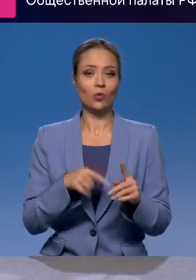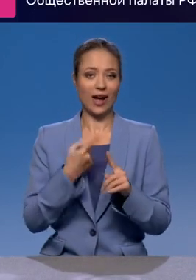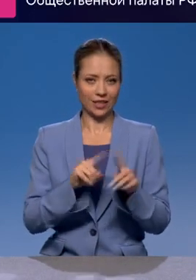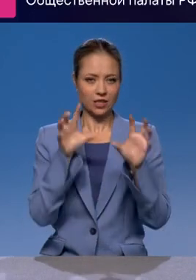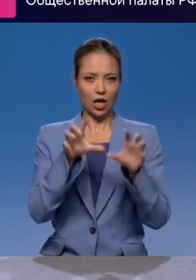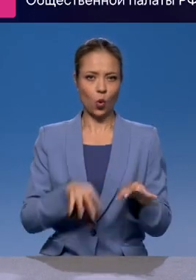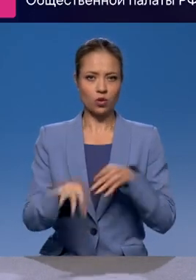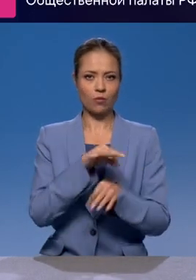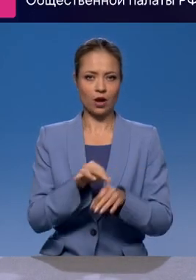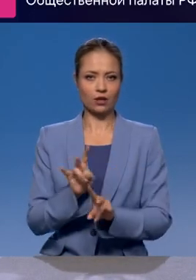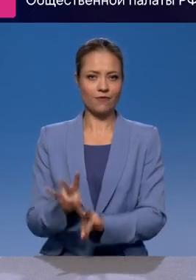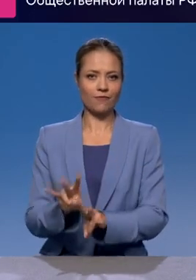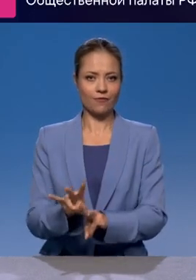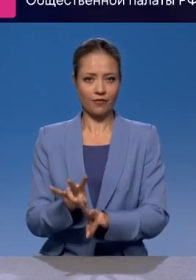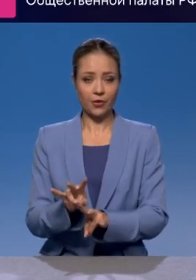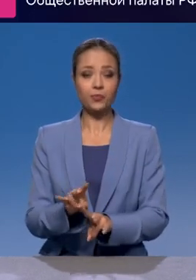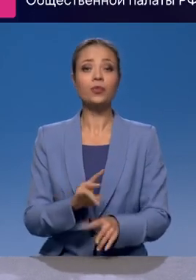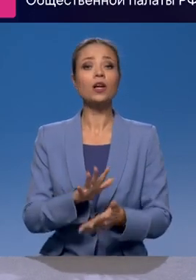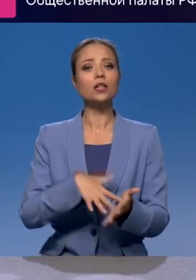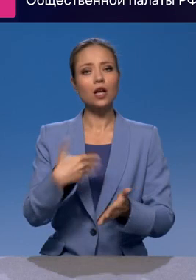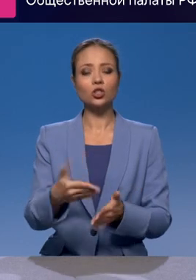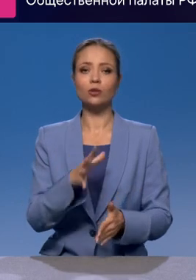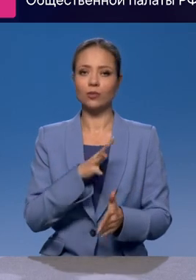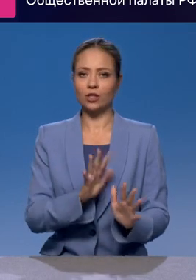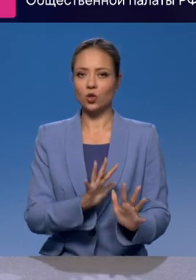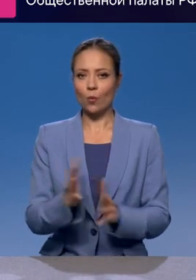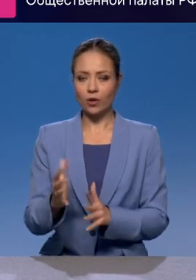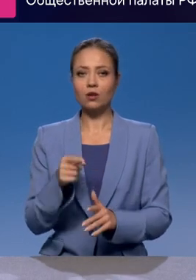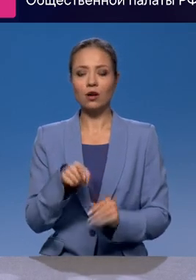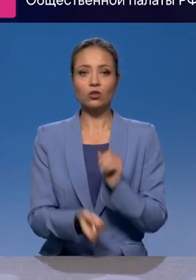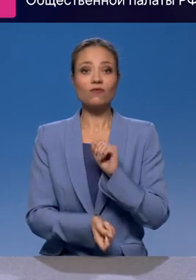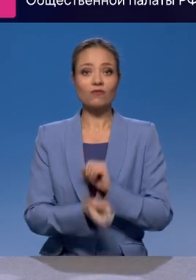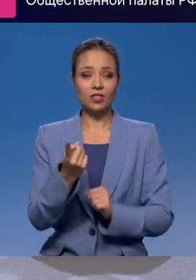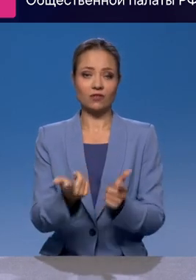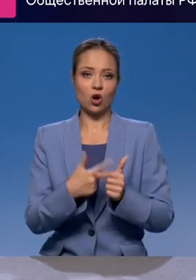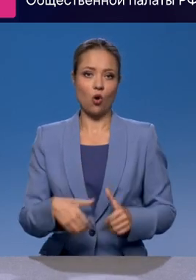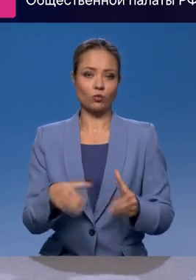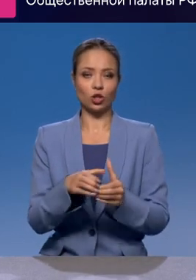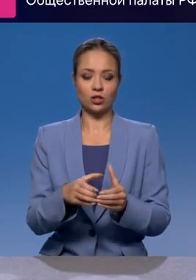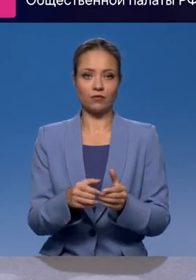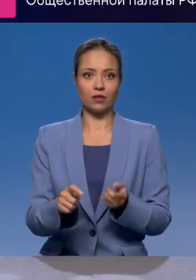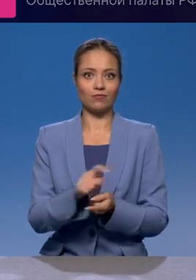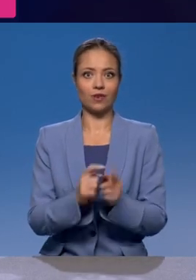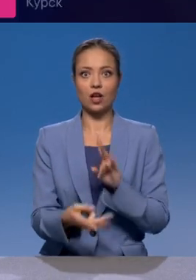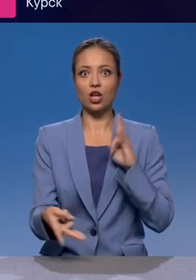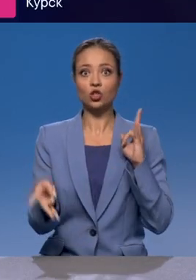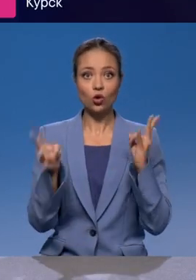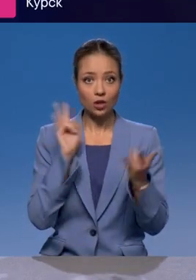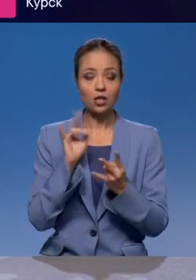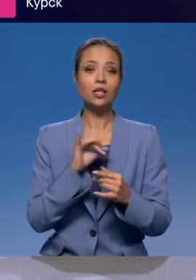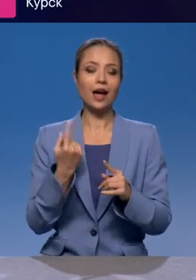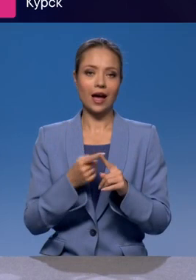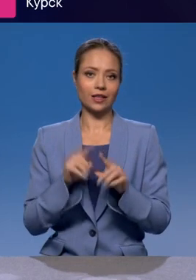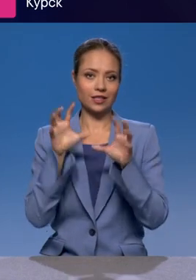вот были в последующем события, которые вызвали общественный резонанс, и этот законопроект достали из-под сукна,